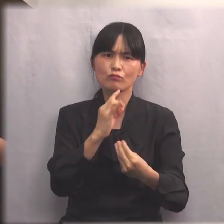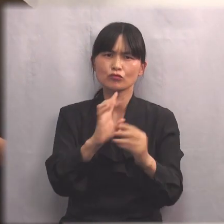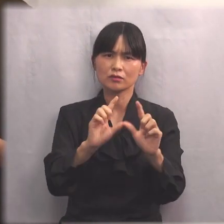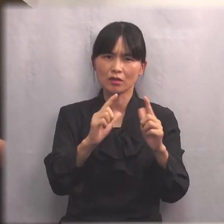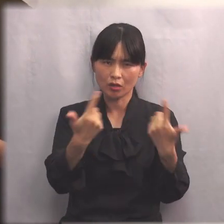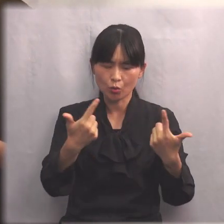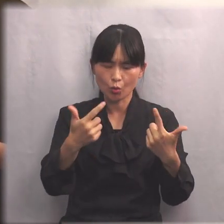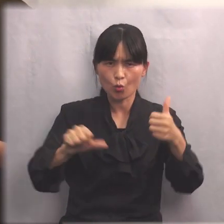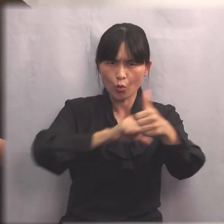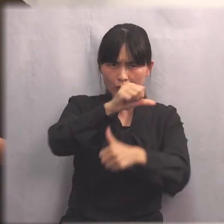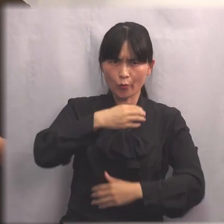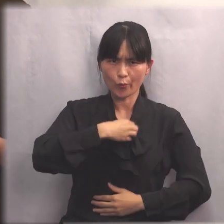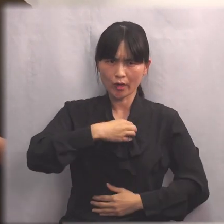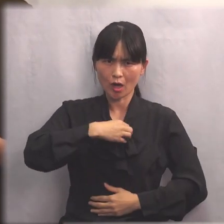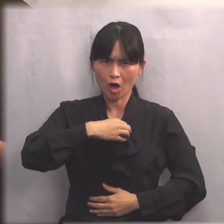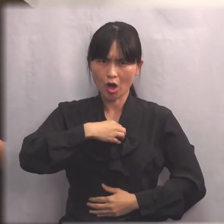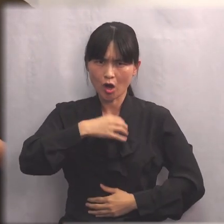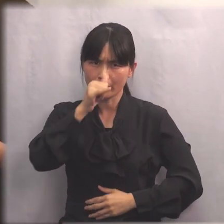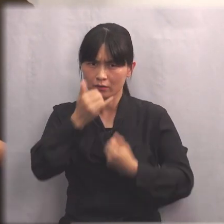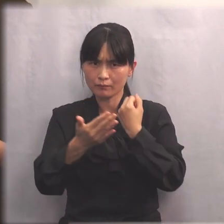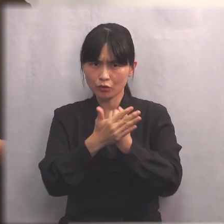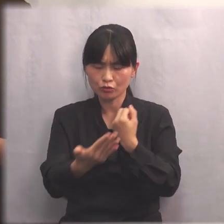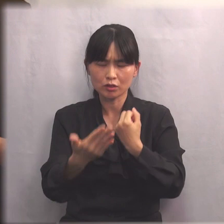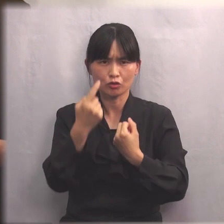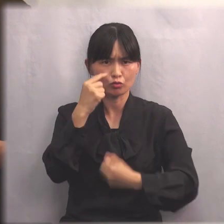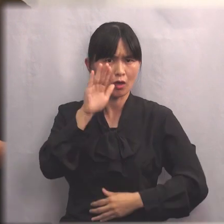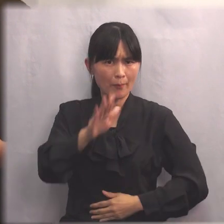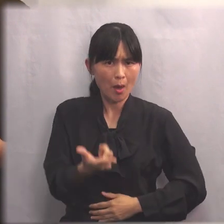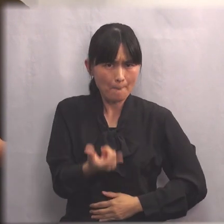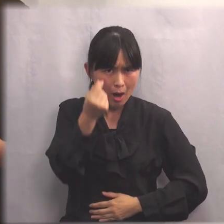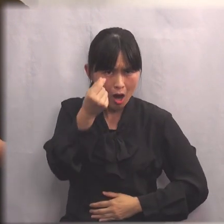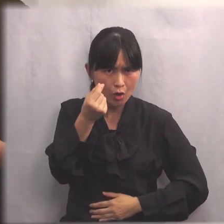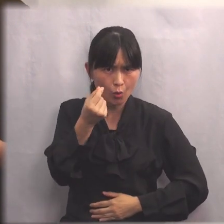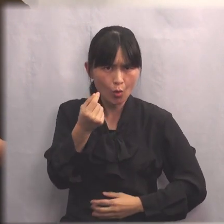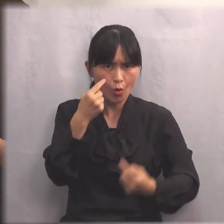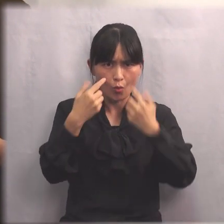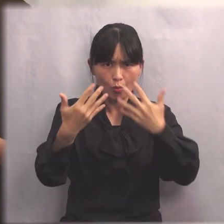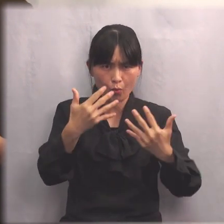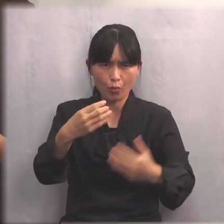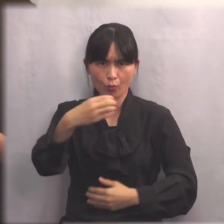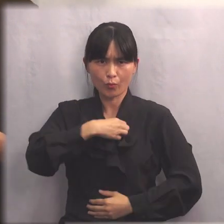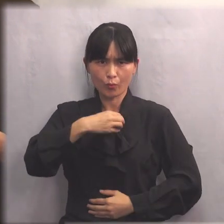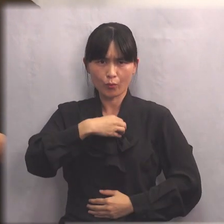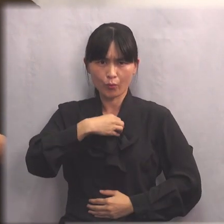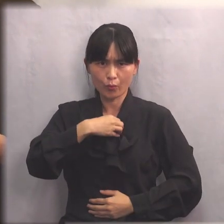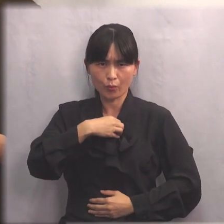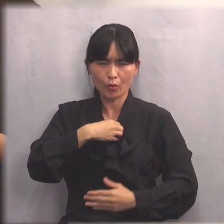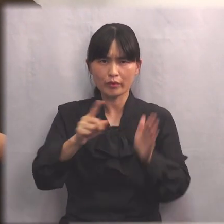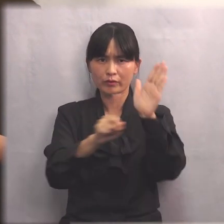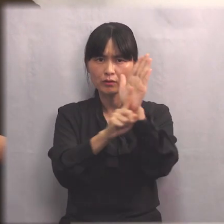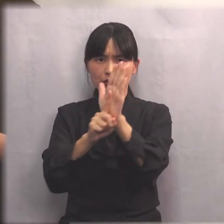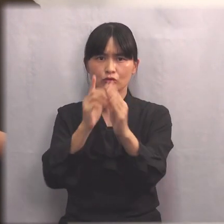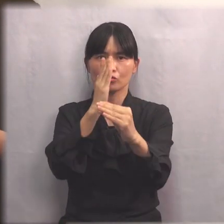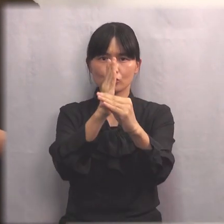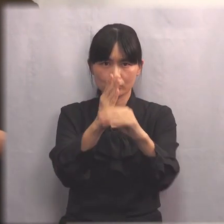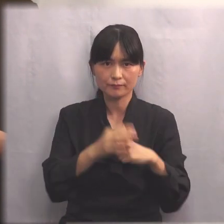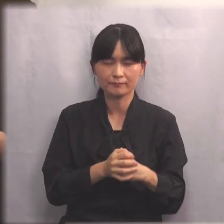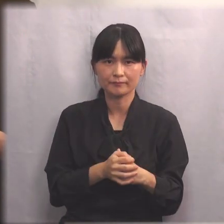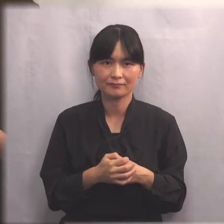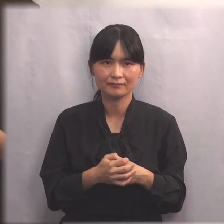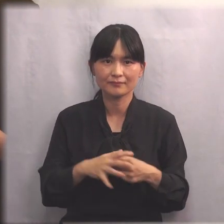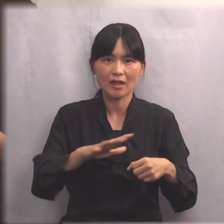얘기라고 생각했었던 기후위기는 지금 우리 눈앞에 다양한 재난의 형태를 하고 그 무서운 모습을 드러내고